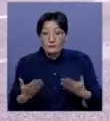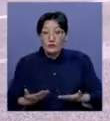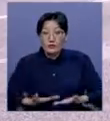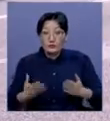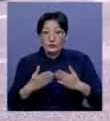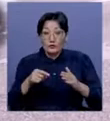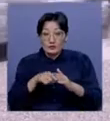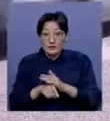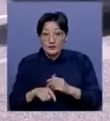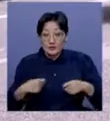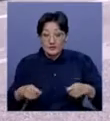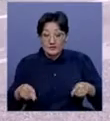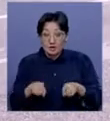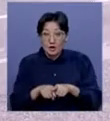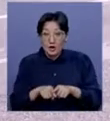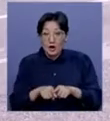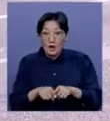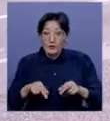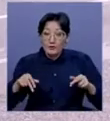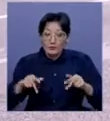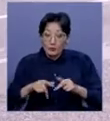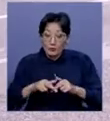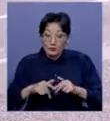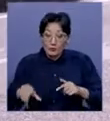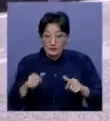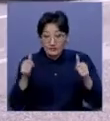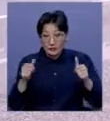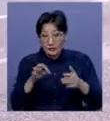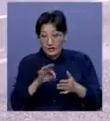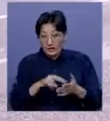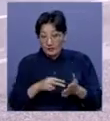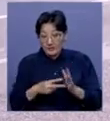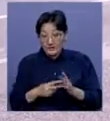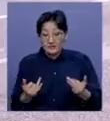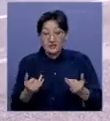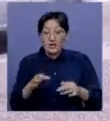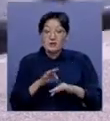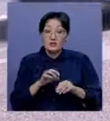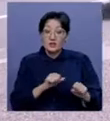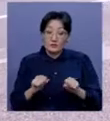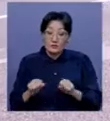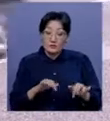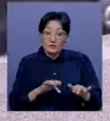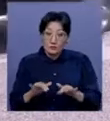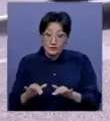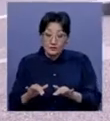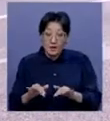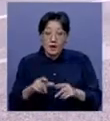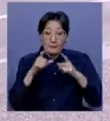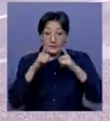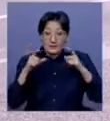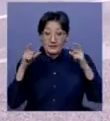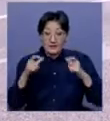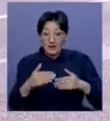мен базарлар және мынандай өткелдерге де ілінуде. Мұндағы мақсат қазіргі індеттен сақтану жолдары, яғни маска